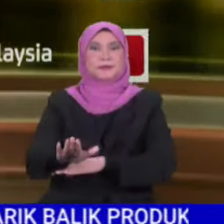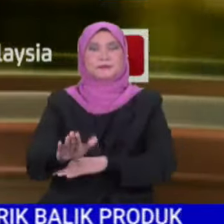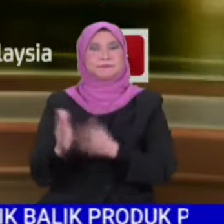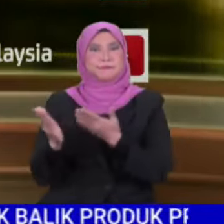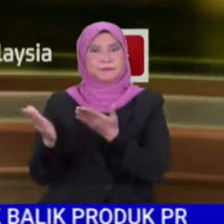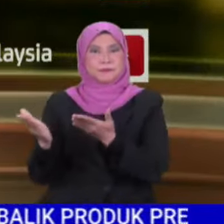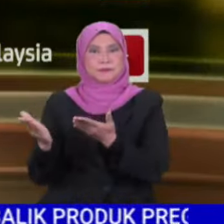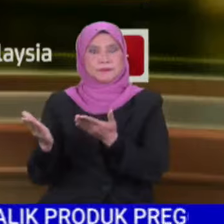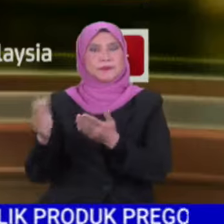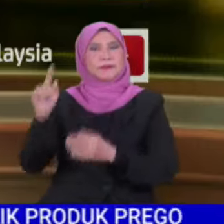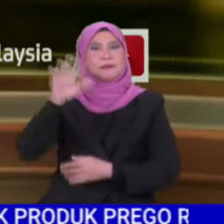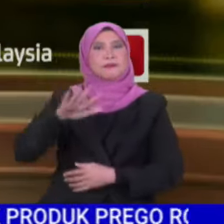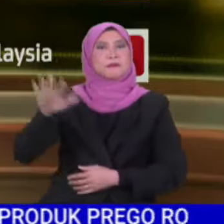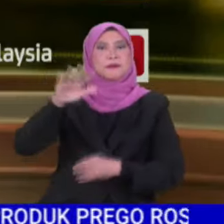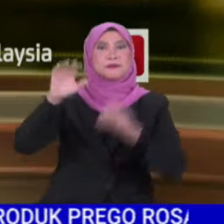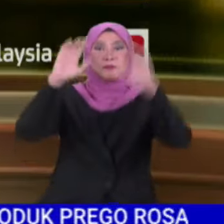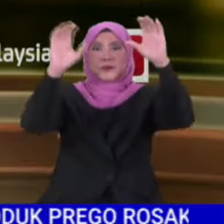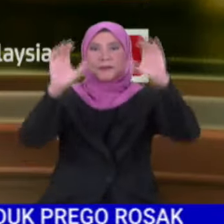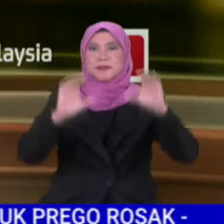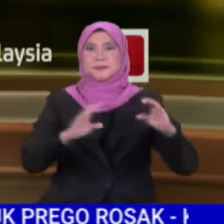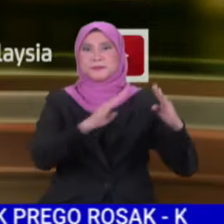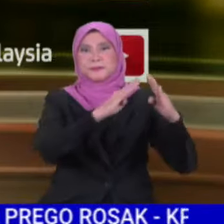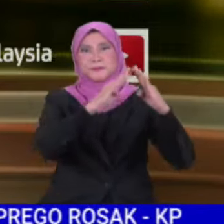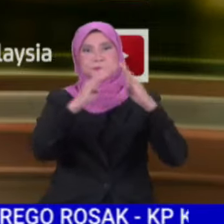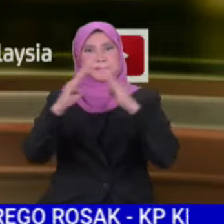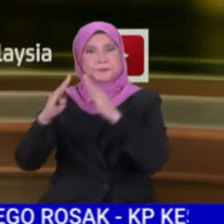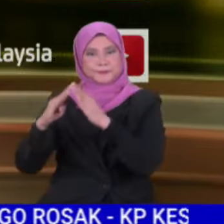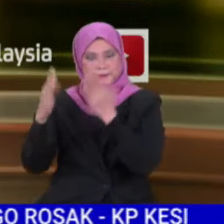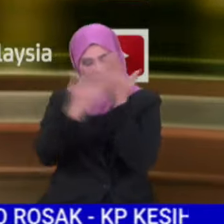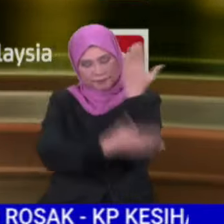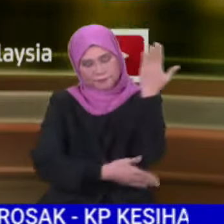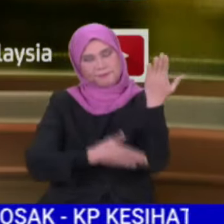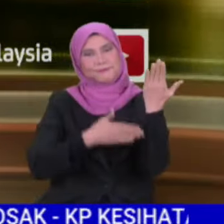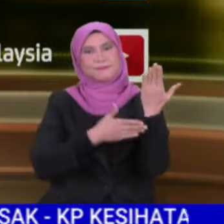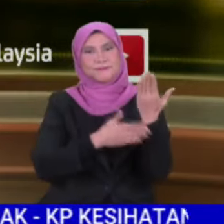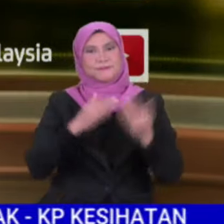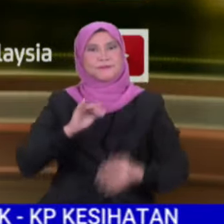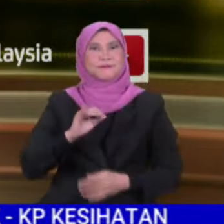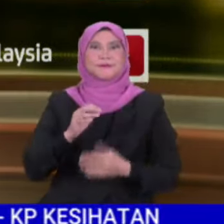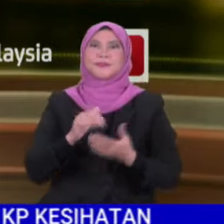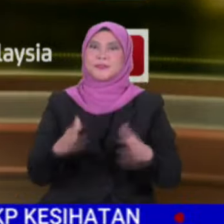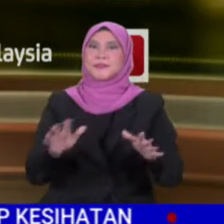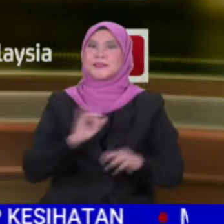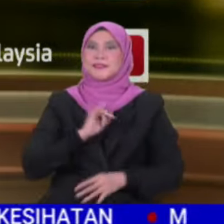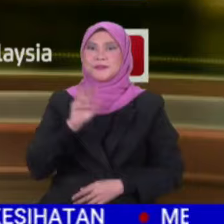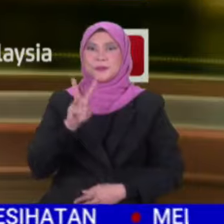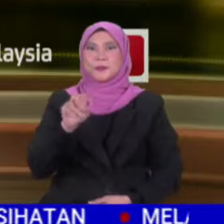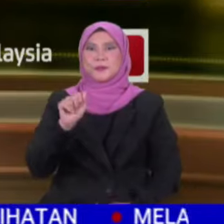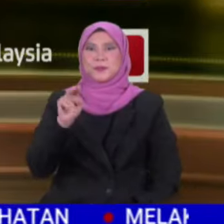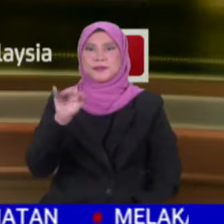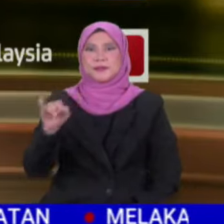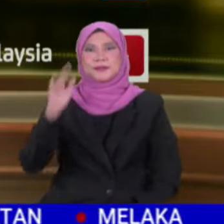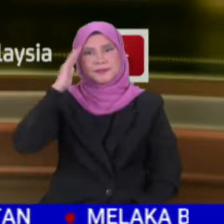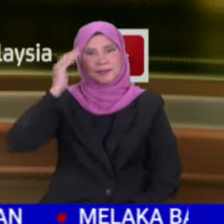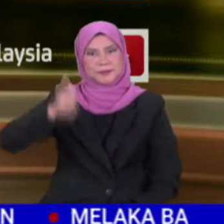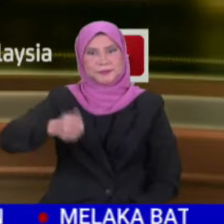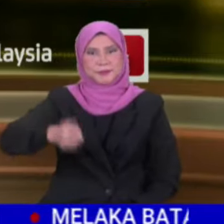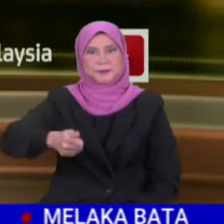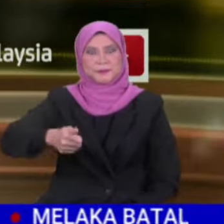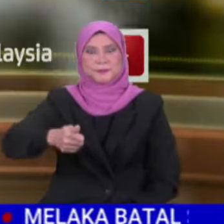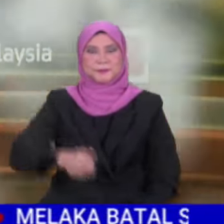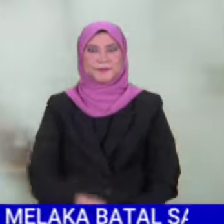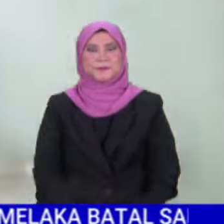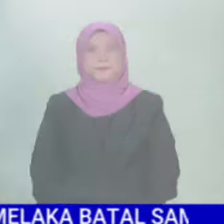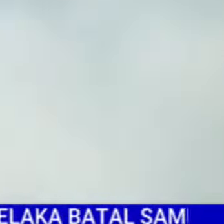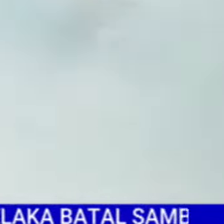kita lihat ramalan cuaca bagi bandar-bandar utama di seluruh Malaysia. Sekian, saya Wani Yahya. Assalamualaikum.